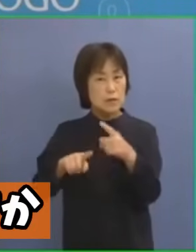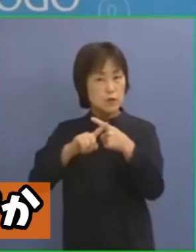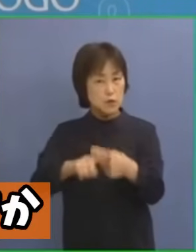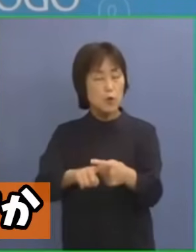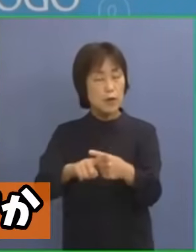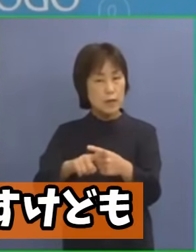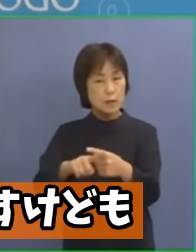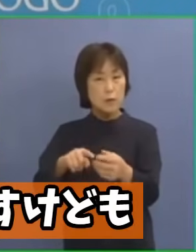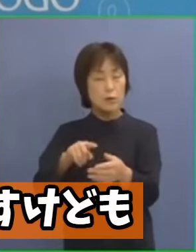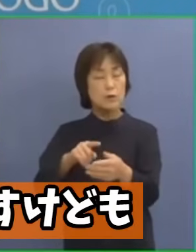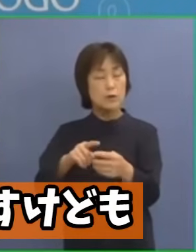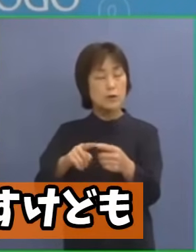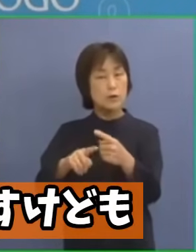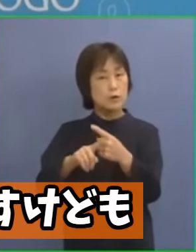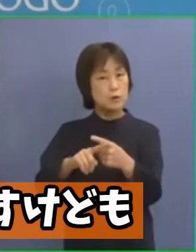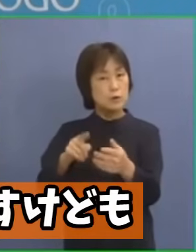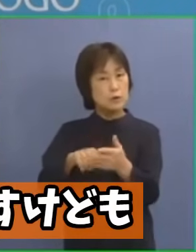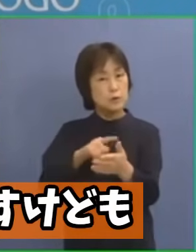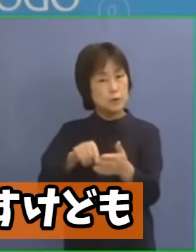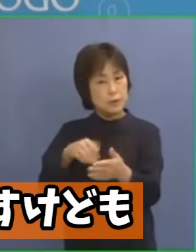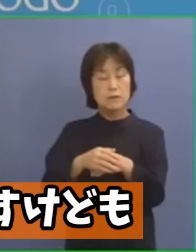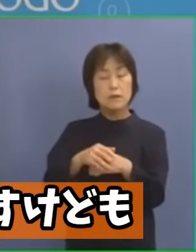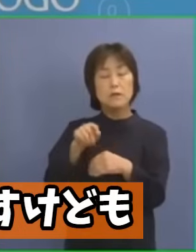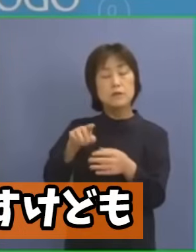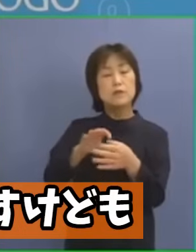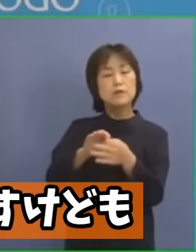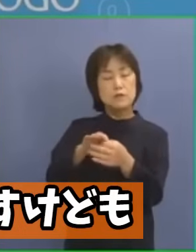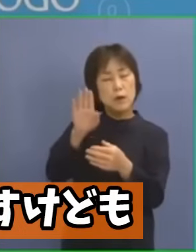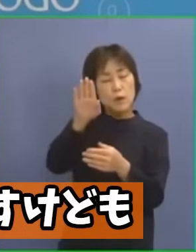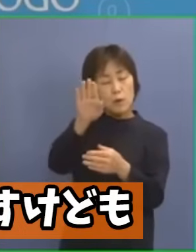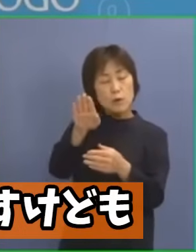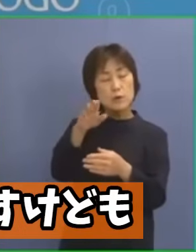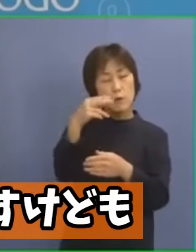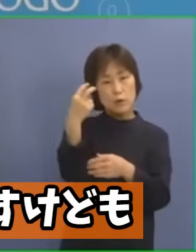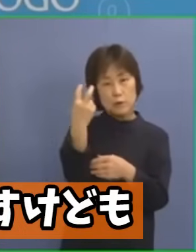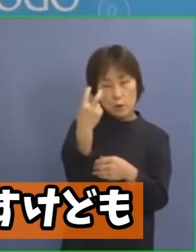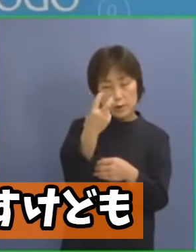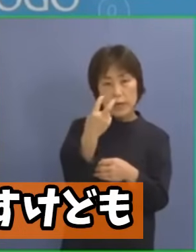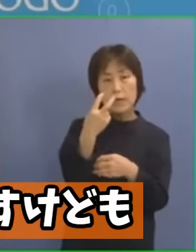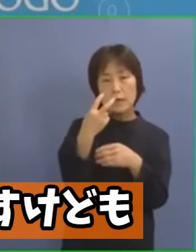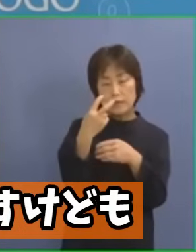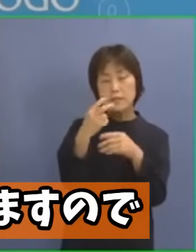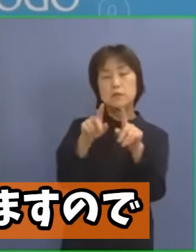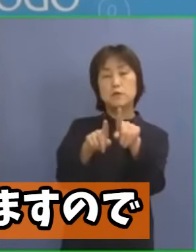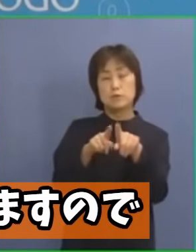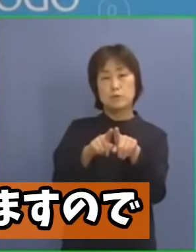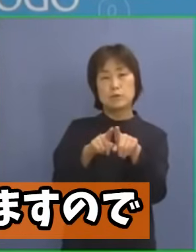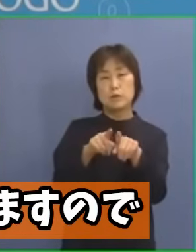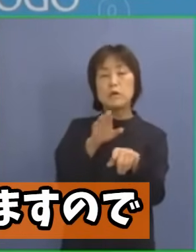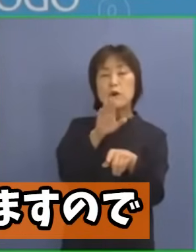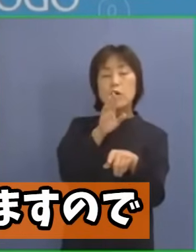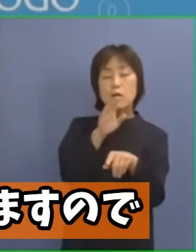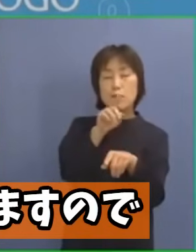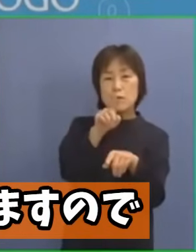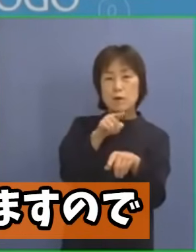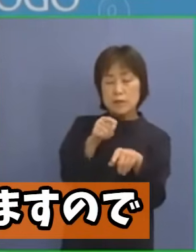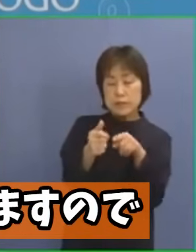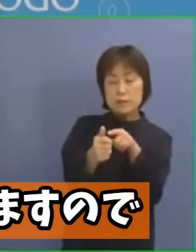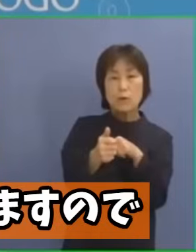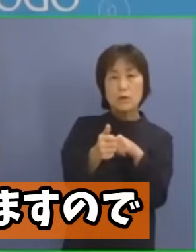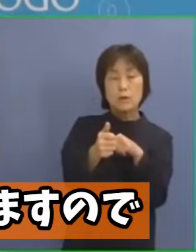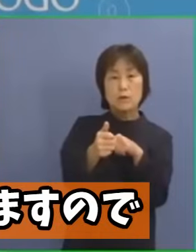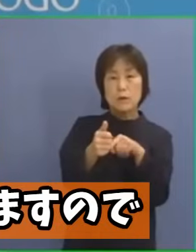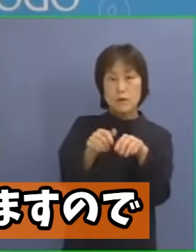よろしいんですか？ そこはこれからの、まあ、調査結果次第ですけども、まあ、本人も作成